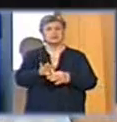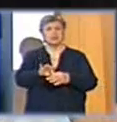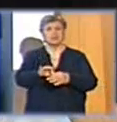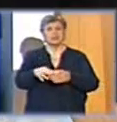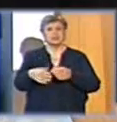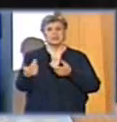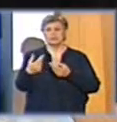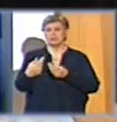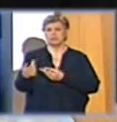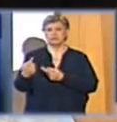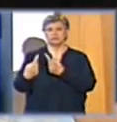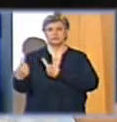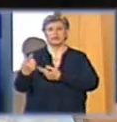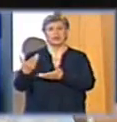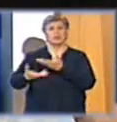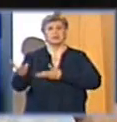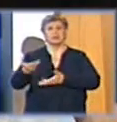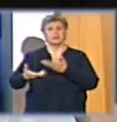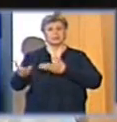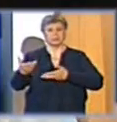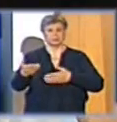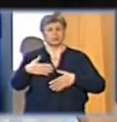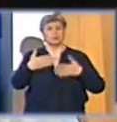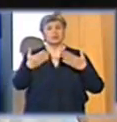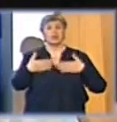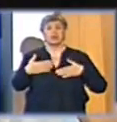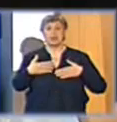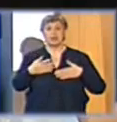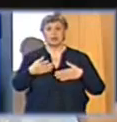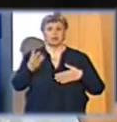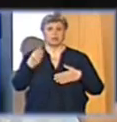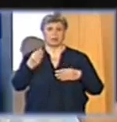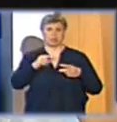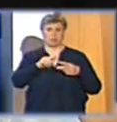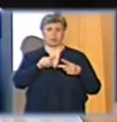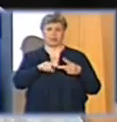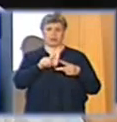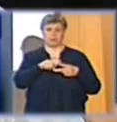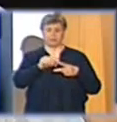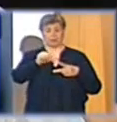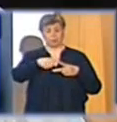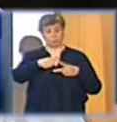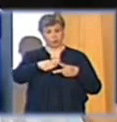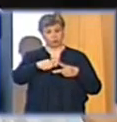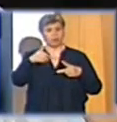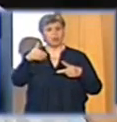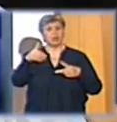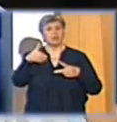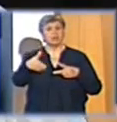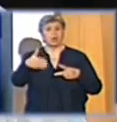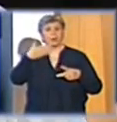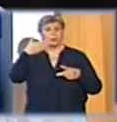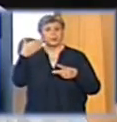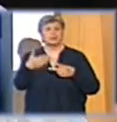πρώτο είναι τι ορίζοντα έχει η ολοκλήρωση διαπραγμάτευσης, και το δεύτερο είναι: από αυτά που μας είπατε βλέπω ότι